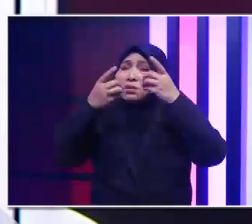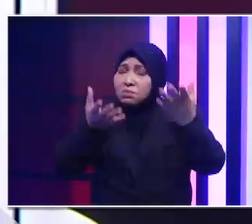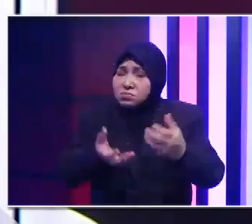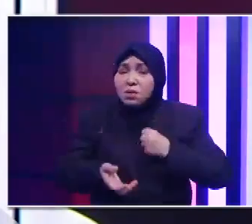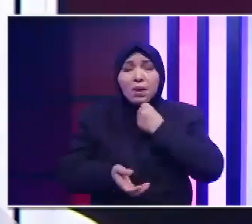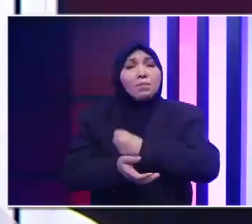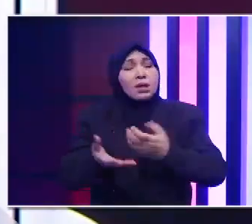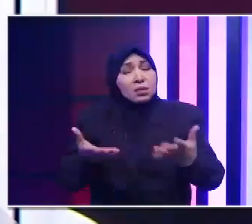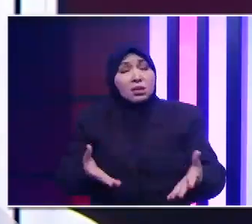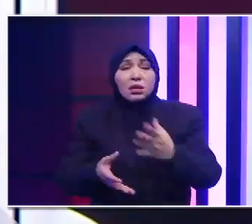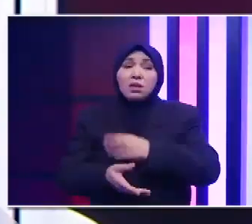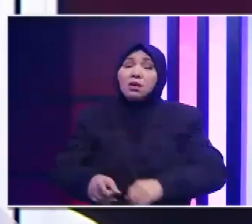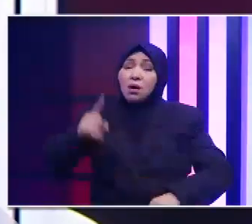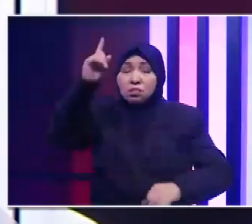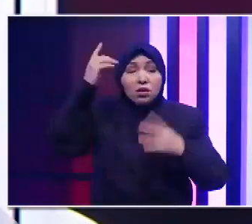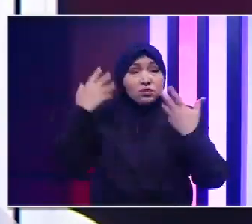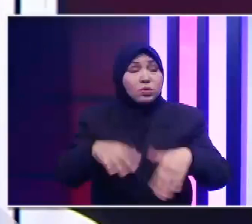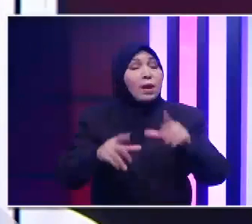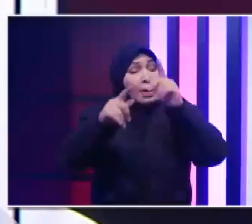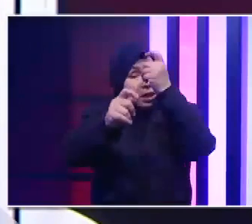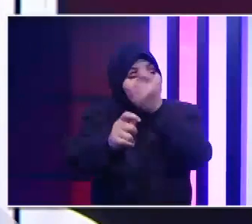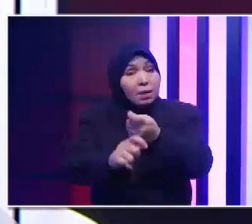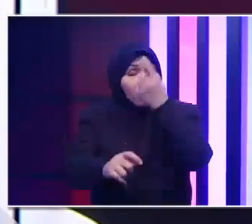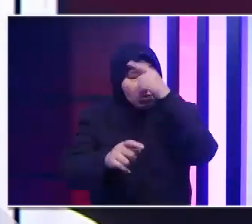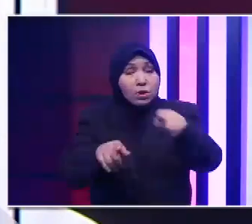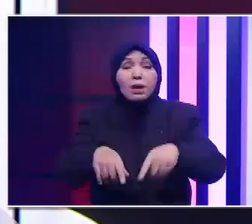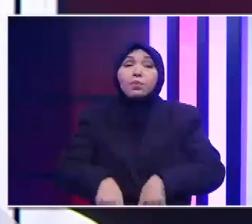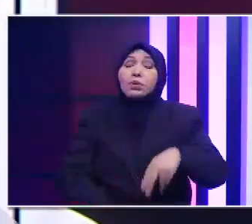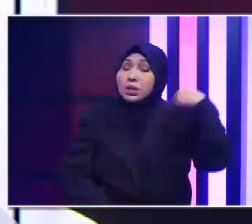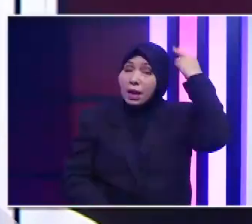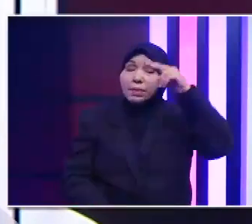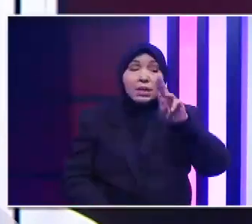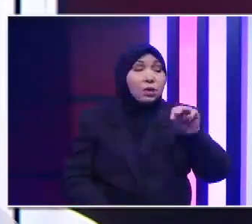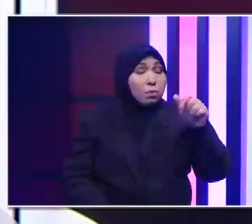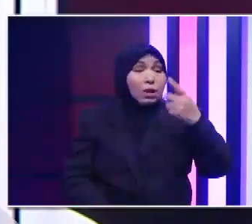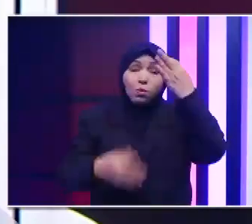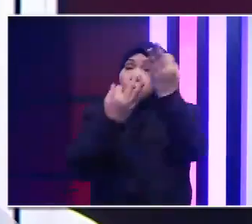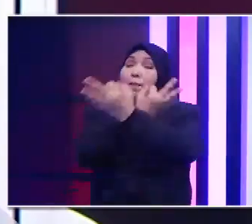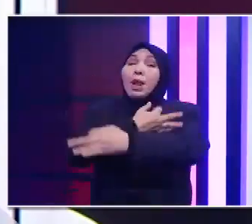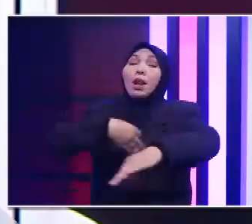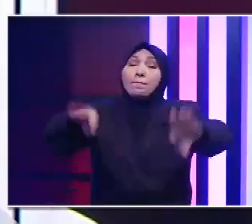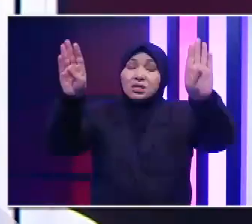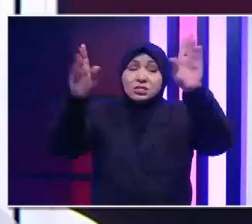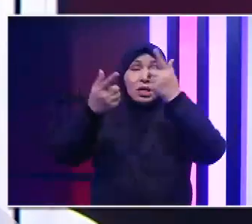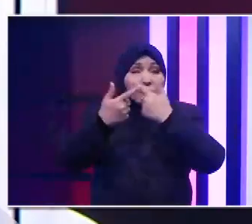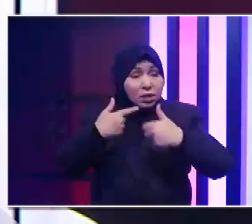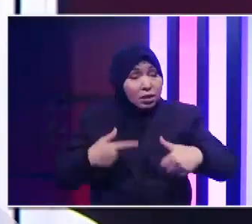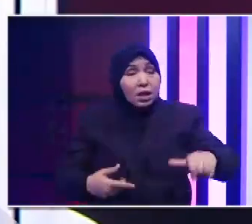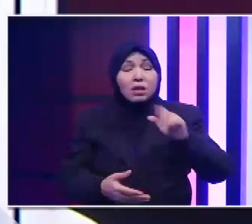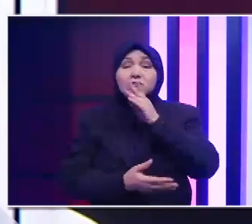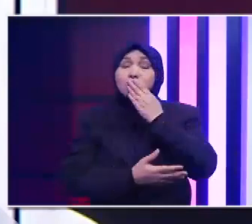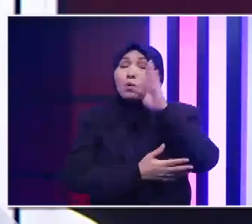Sesungguhnya Allah telah main-main Allah telah menetapkan bagi kamu wahai nabi dan umat mu untuk melepaskan diri daripada Sumpah kamu